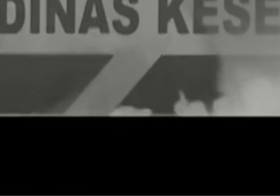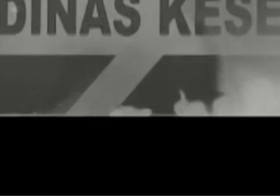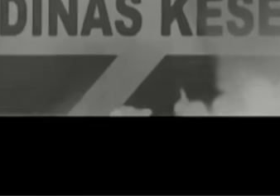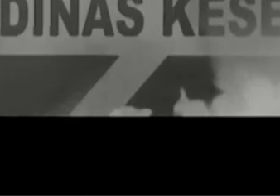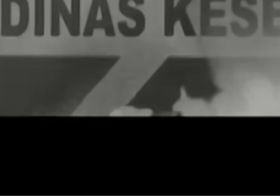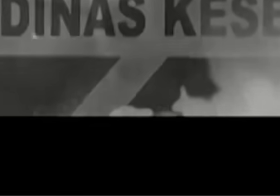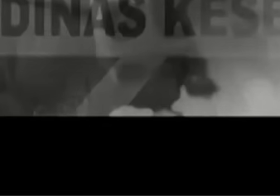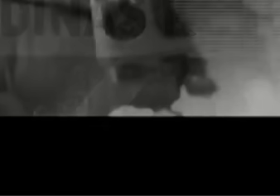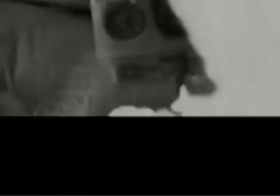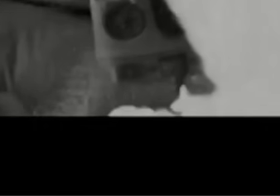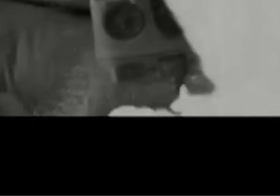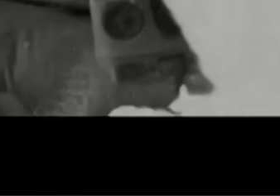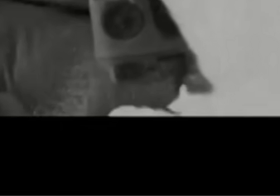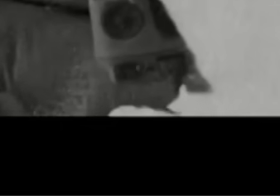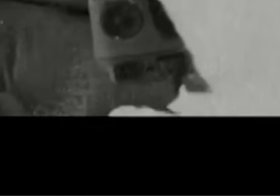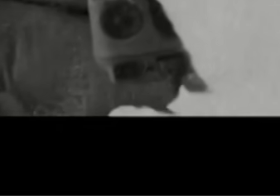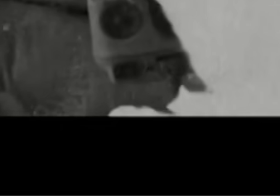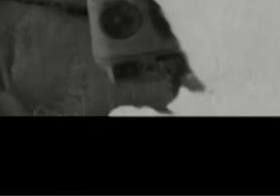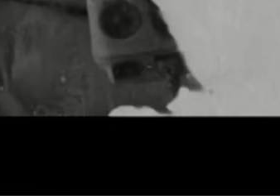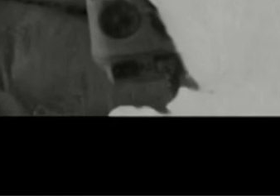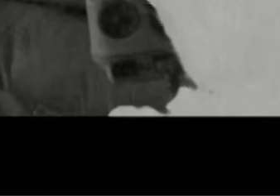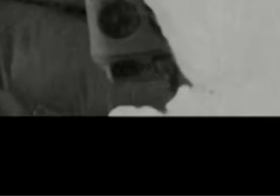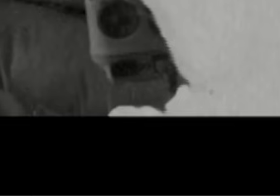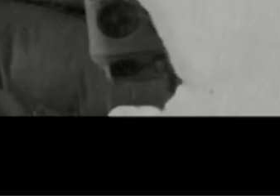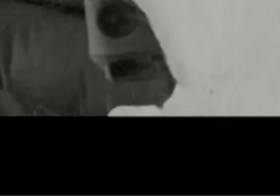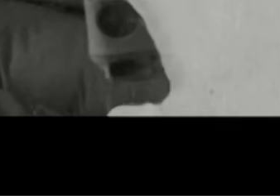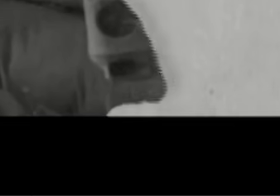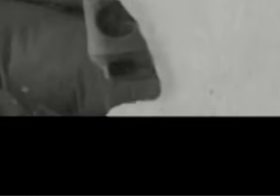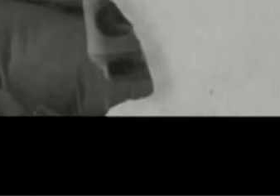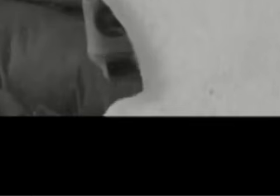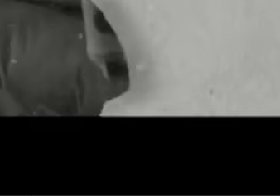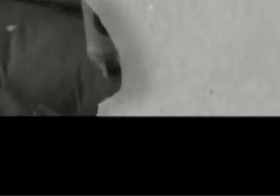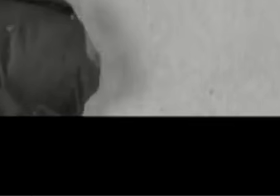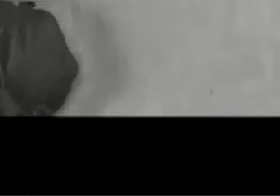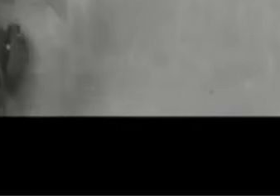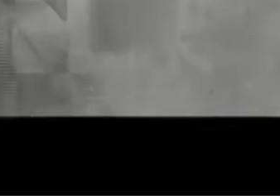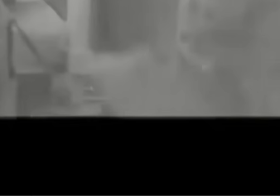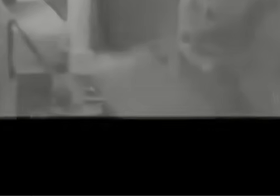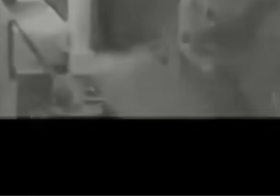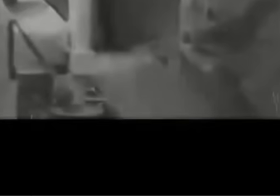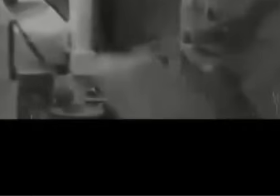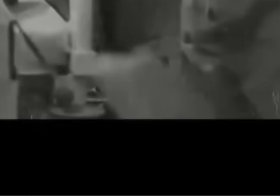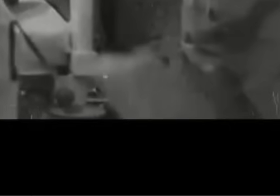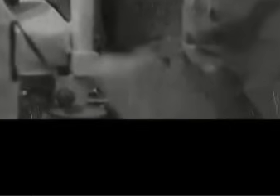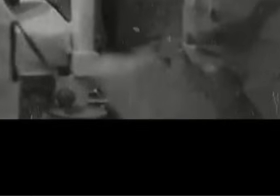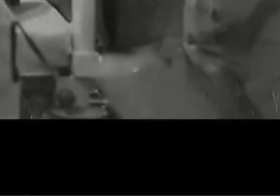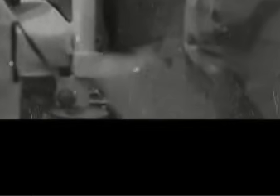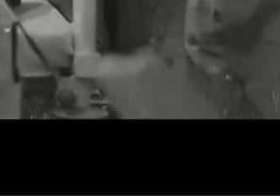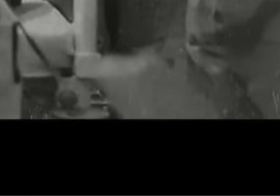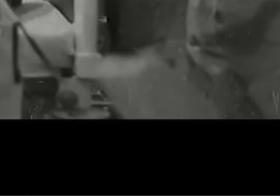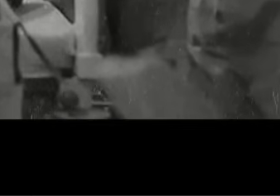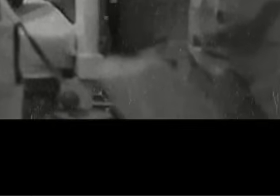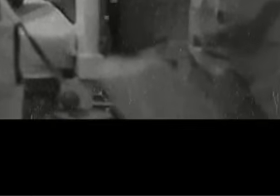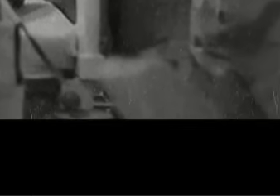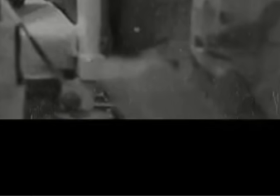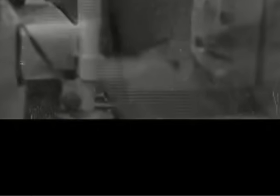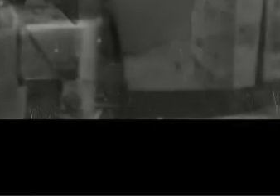Ada mereka yang jatuh, ada mereka yang sakit, ada mereka yang kehilangan, ada mereka yang meninggalkan.